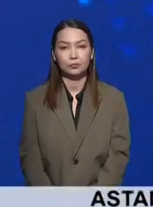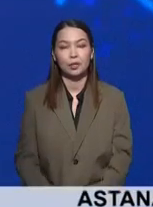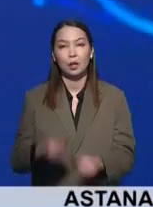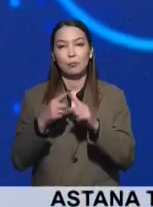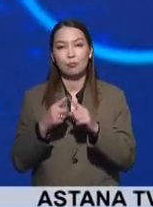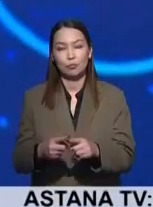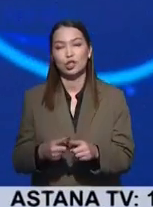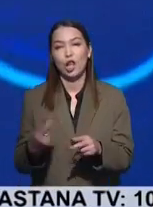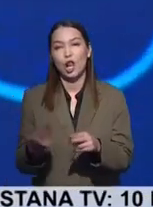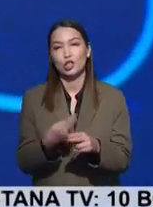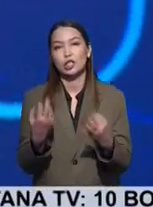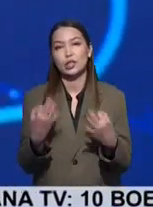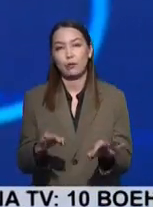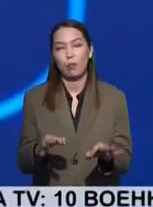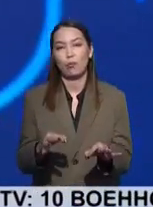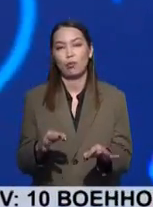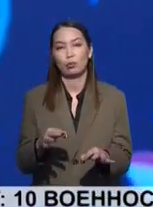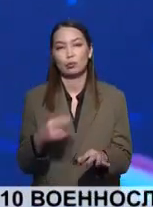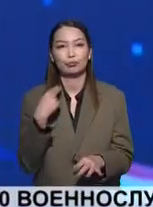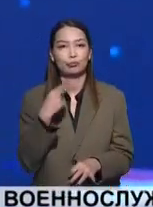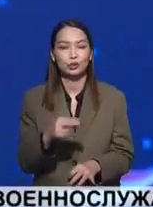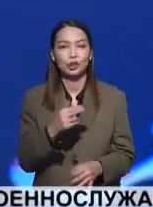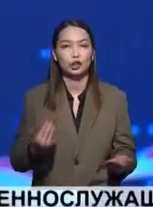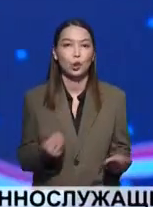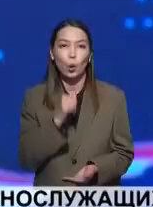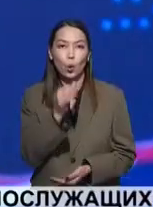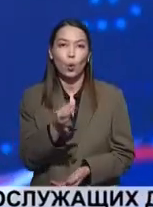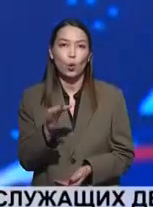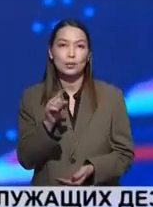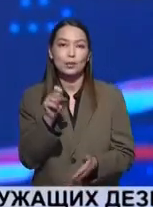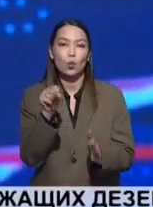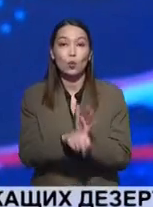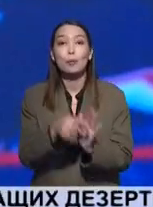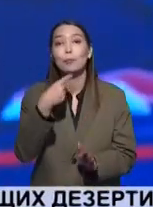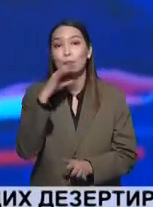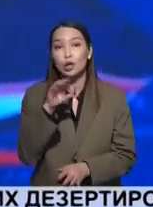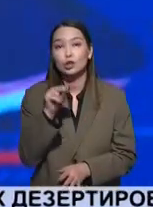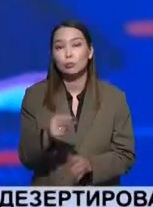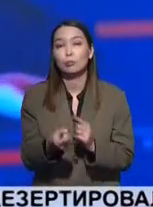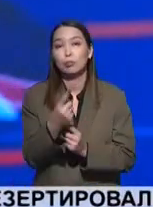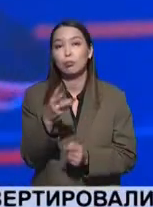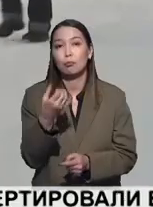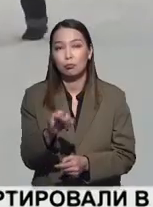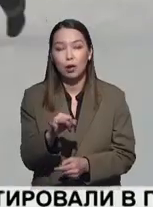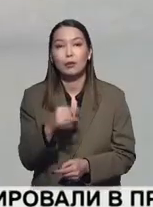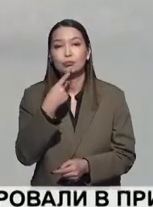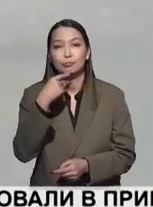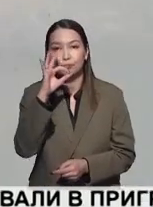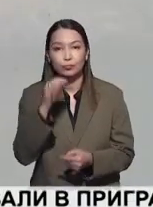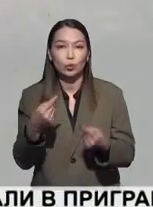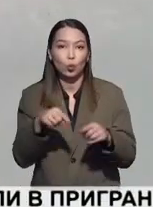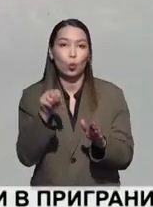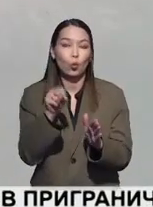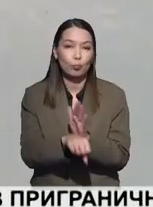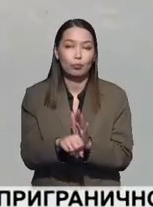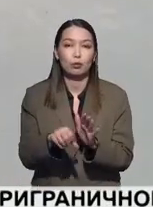К пожизненному лишению свободы приговорили жителя Костанайской области за убийство полицейского. ЧП произошло в мае. Сотрудника правоохранительных органов